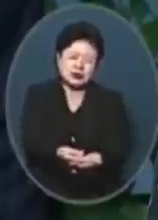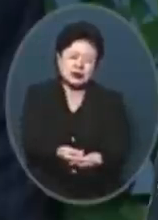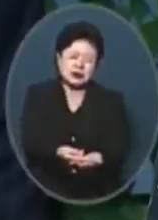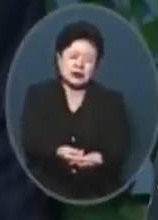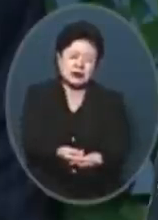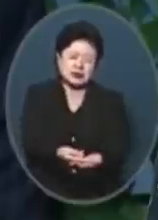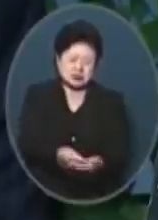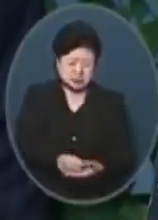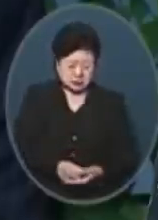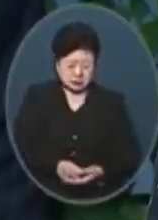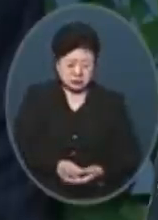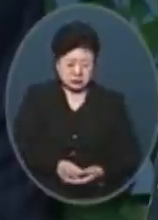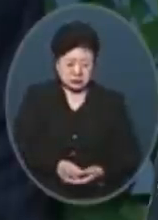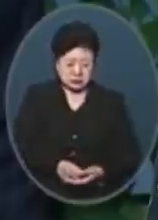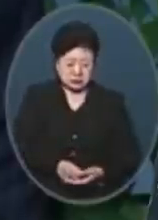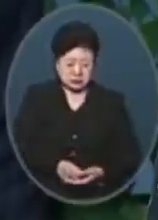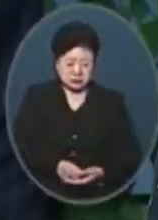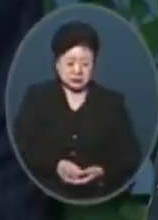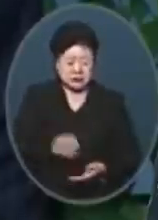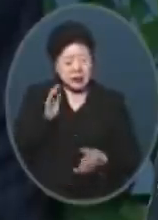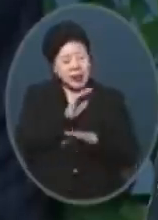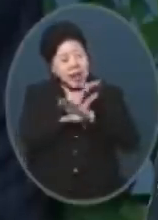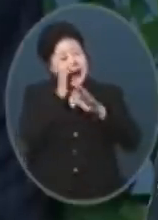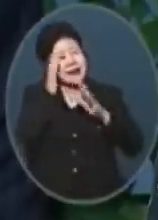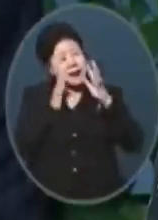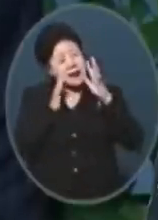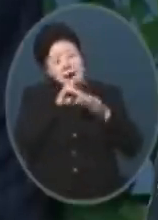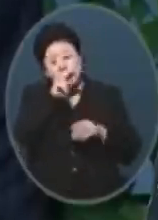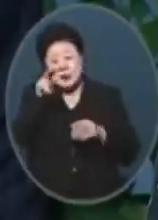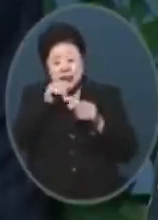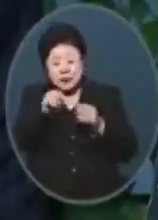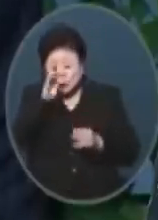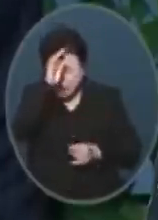두려워했는데 이 사람은 푸른 하늘을 바라보고